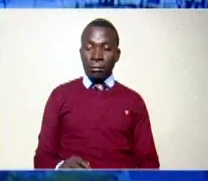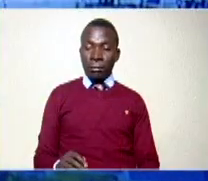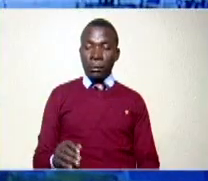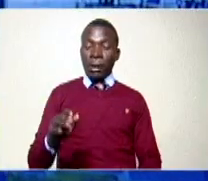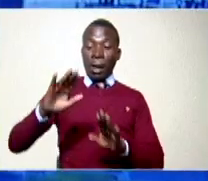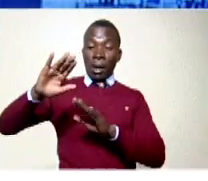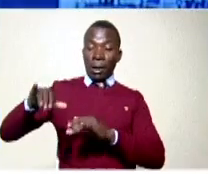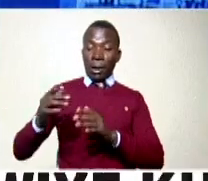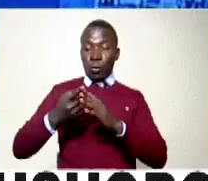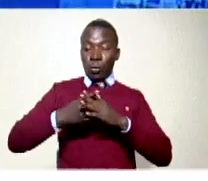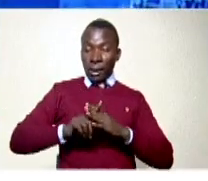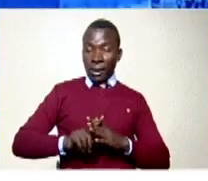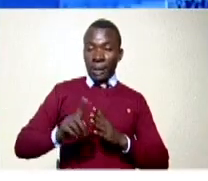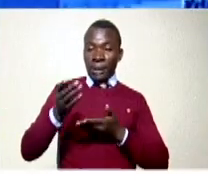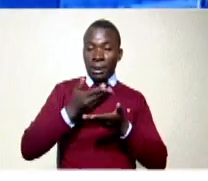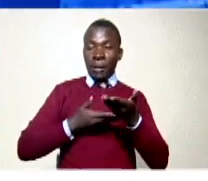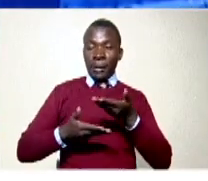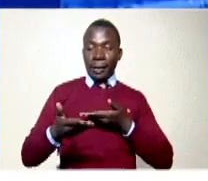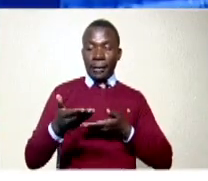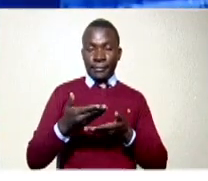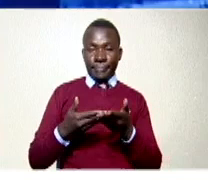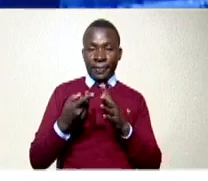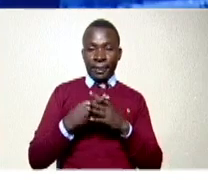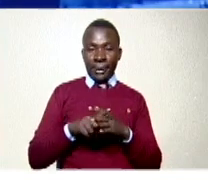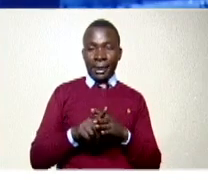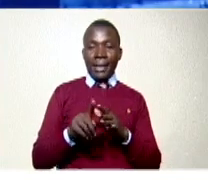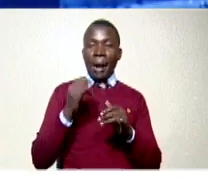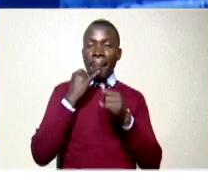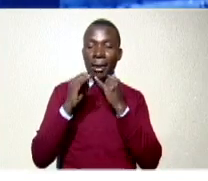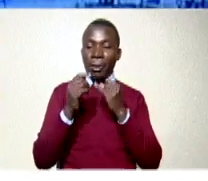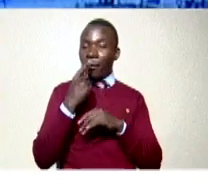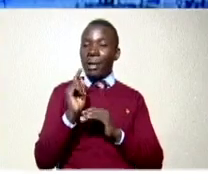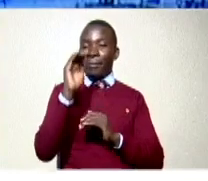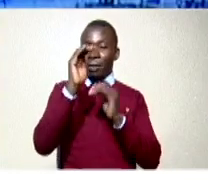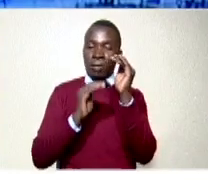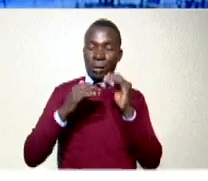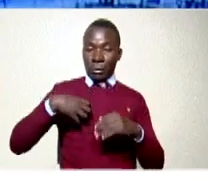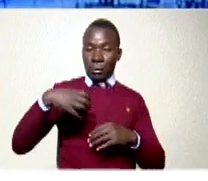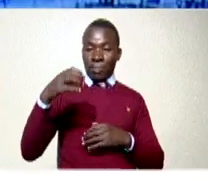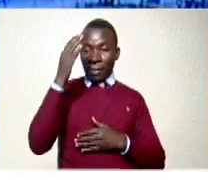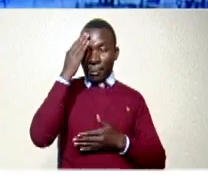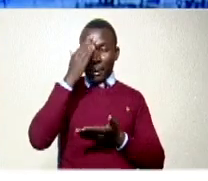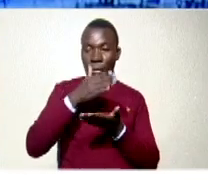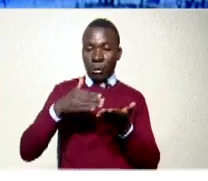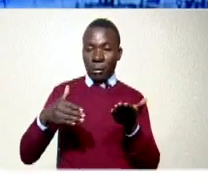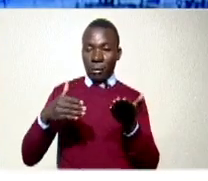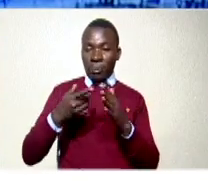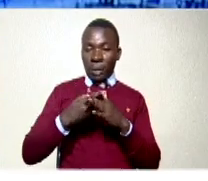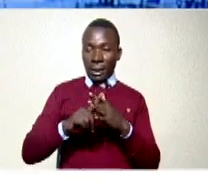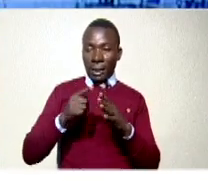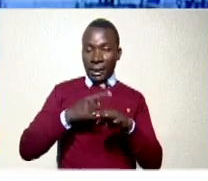Reka rero dutangire ikiganiro duhera ku nkuru zivugwa mu rwego rw'ubukungu murabizi ko ari cyo gice duheraho buri